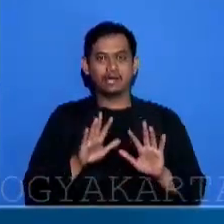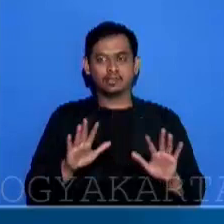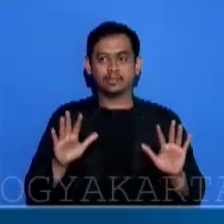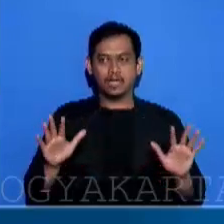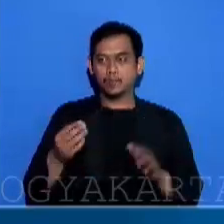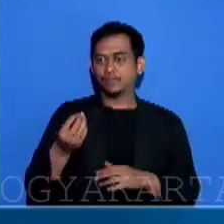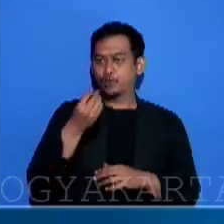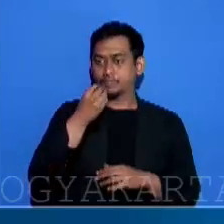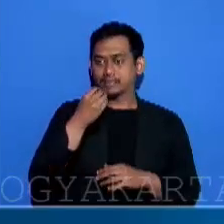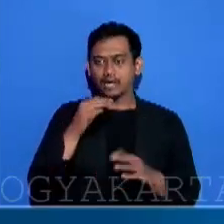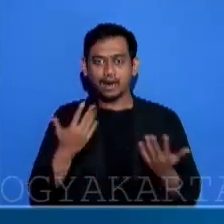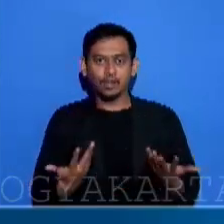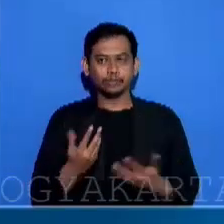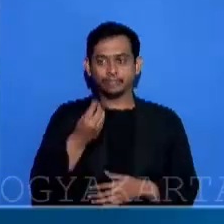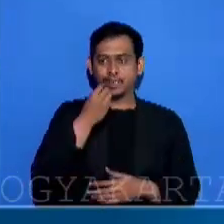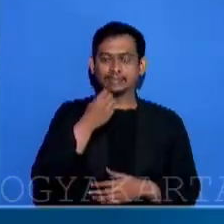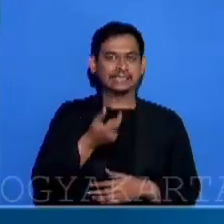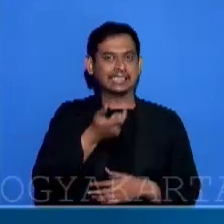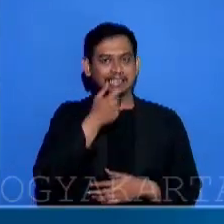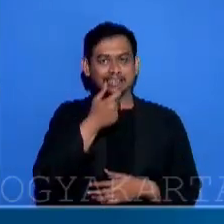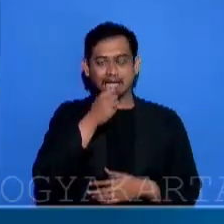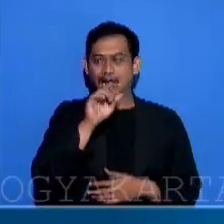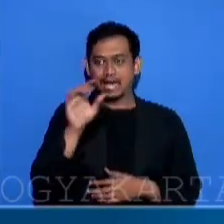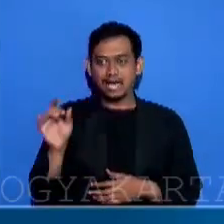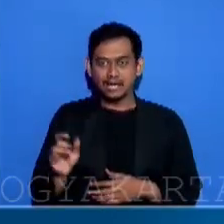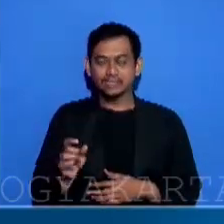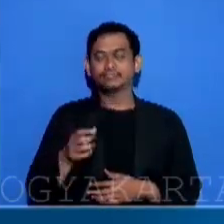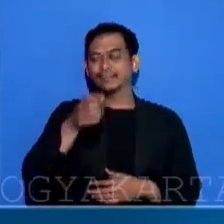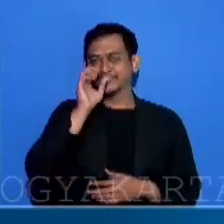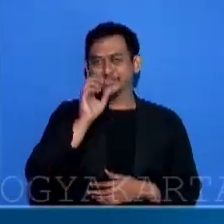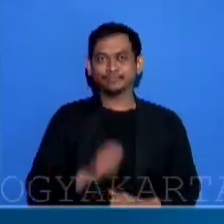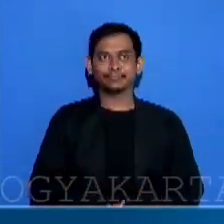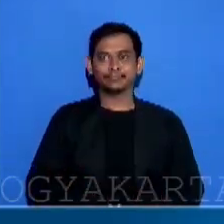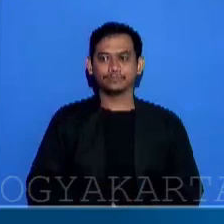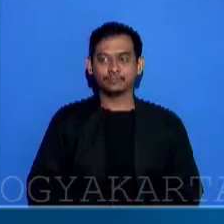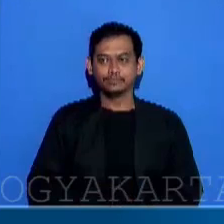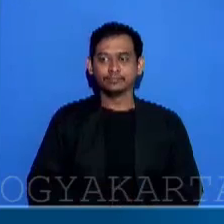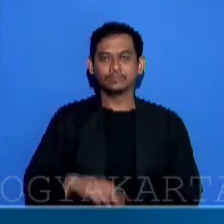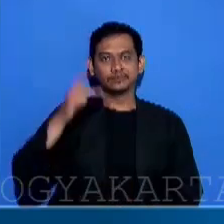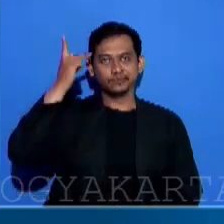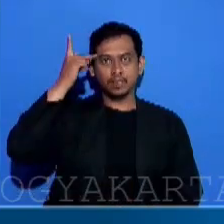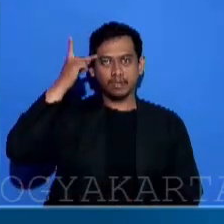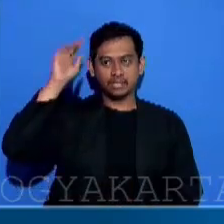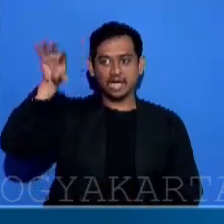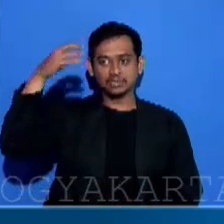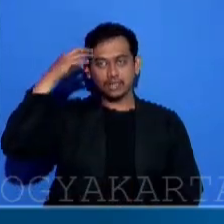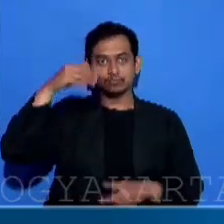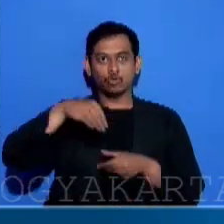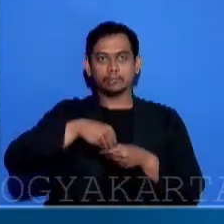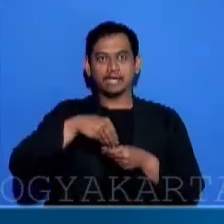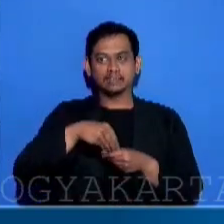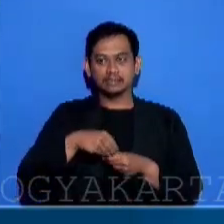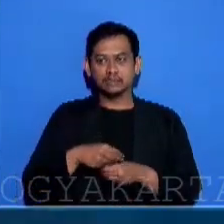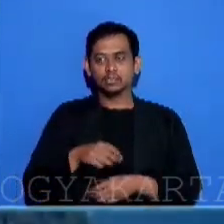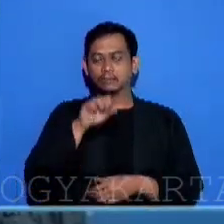kuliner baik berupa makanan atau camilan maupun produk minuman. Kepala Dinas Koperasi dan UKM DIY Sri Nur Kiatsiwi